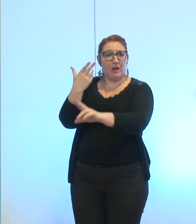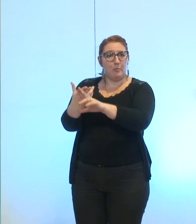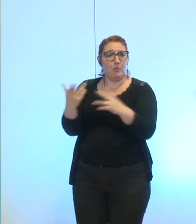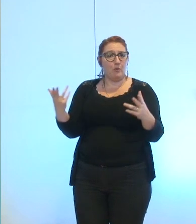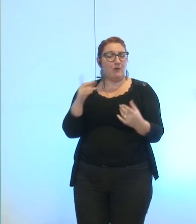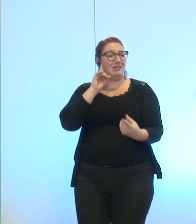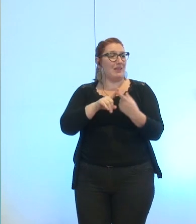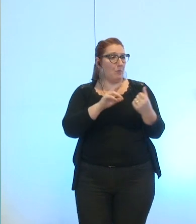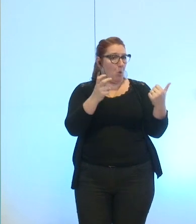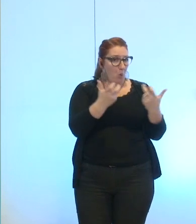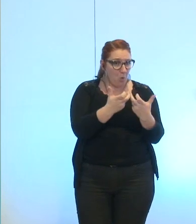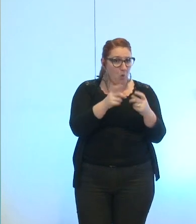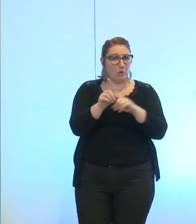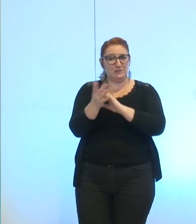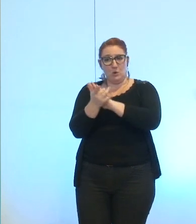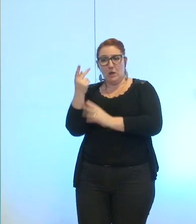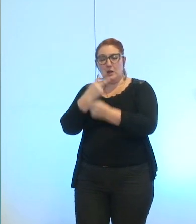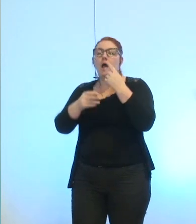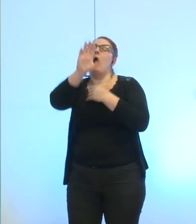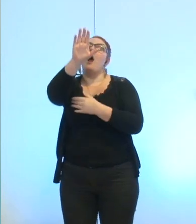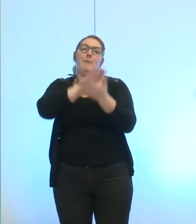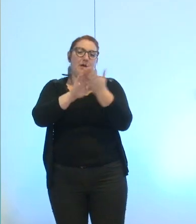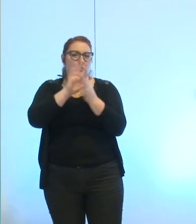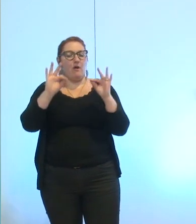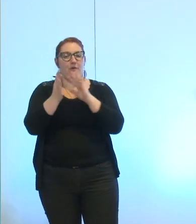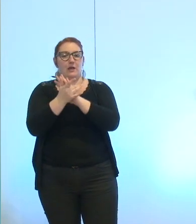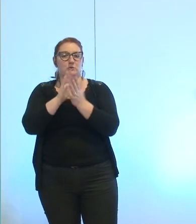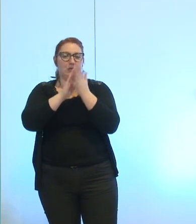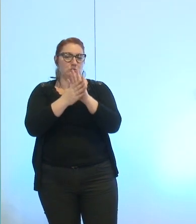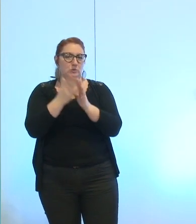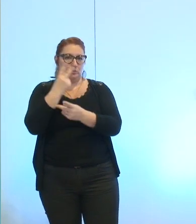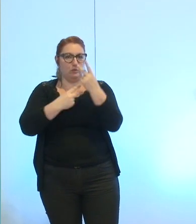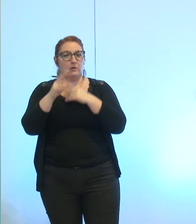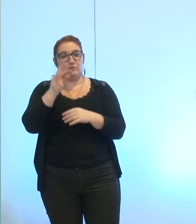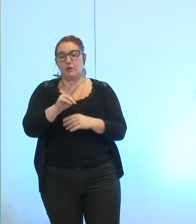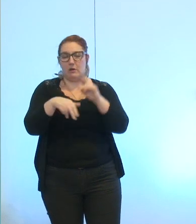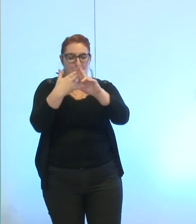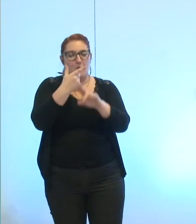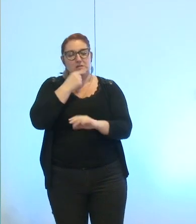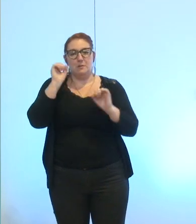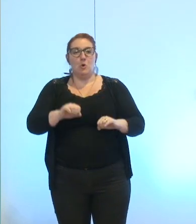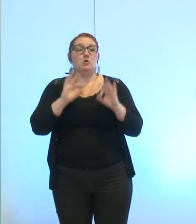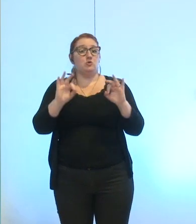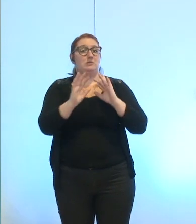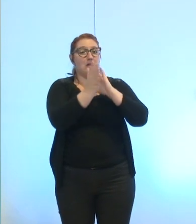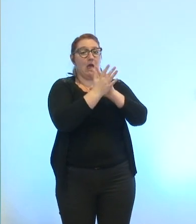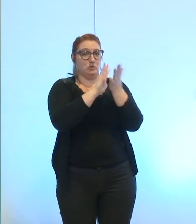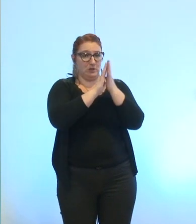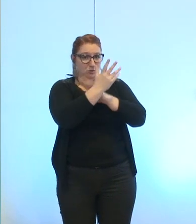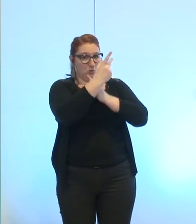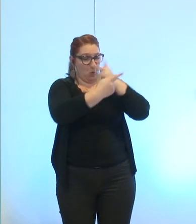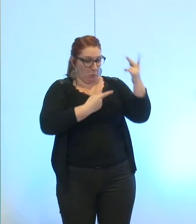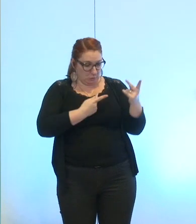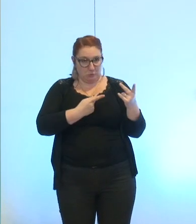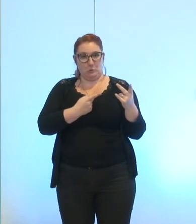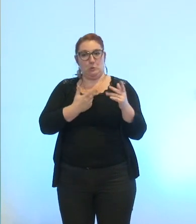et sur le courrier deassociation ah pardon sur le courrier de l'association ça ça effectivement ça c'est facile à faire effectivement j'ai reçu ce courrier de l'association